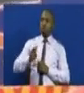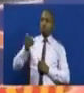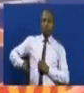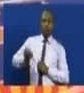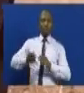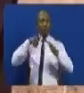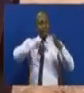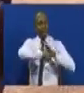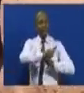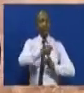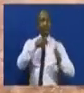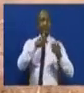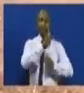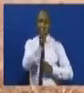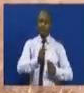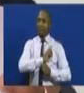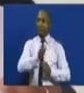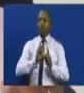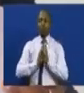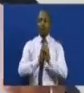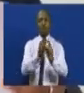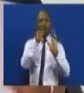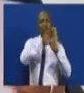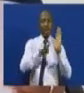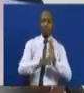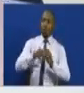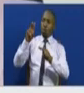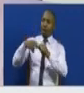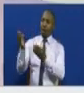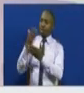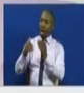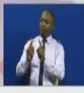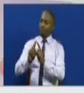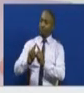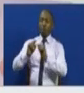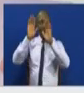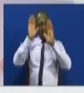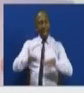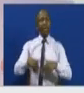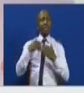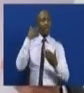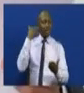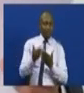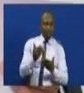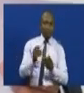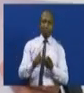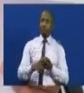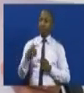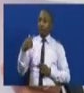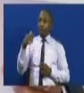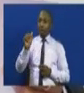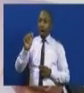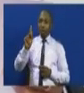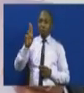pasipo kufuata taratibu za karantini, kuacha mara moja tabia hiyo. TAKUKURU